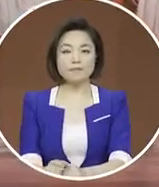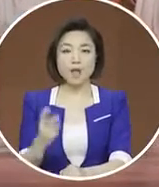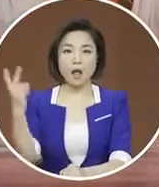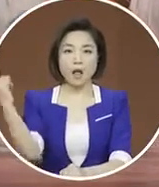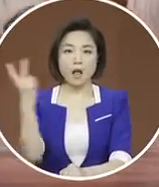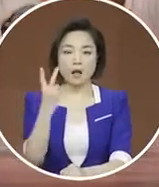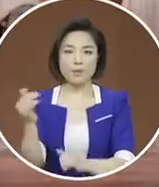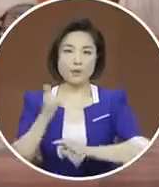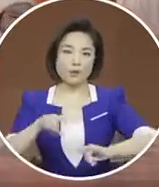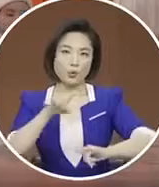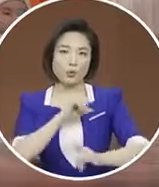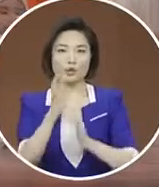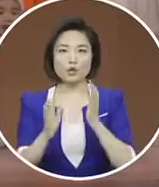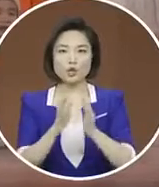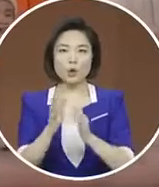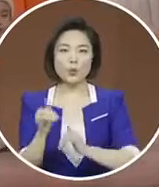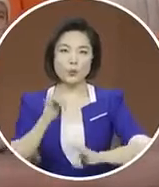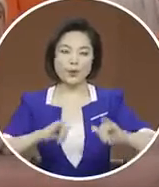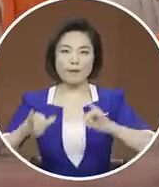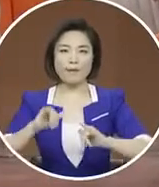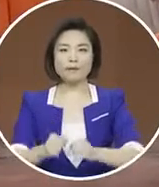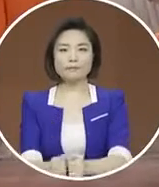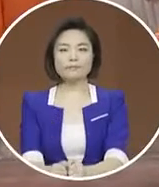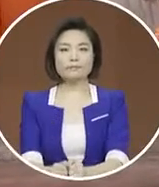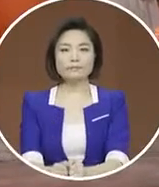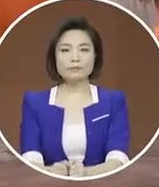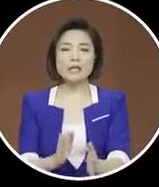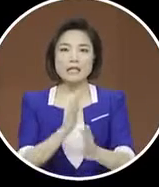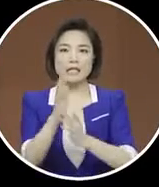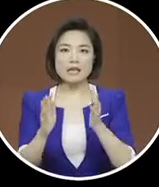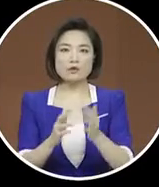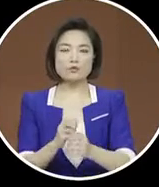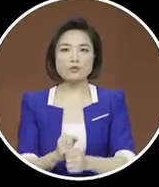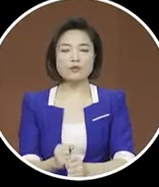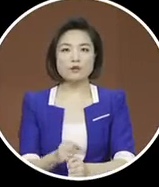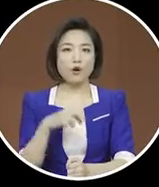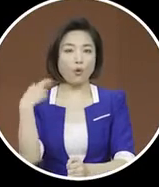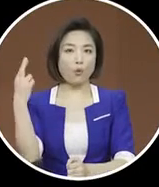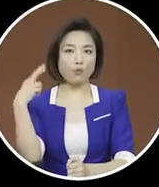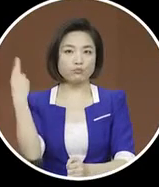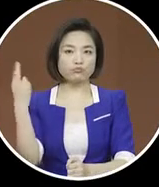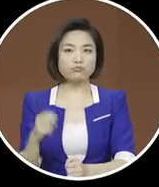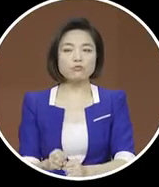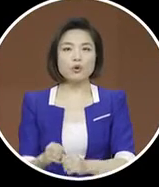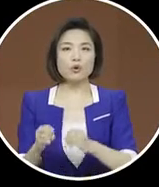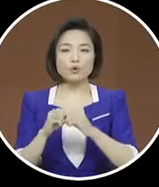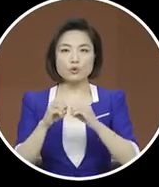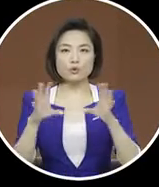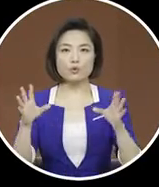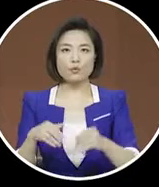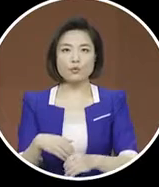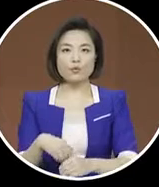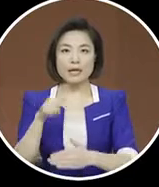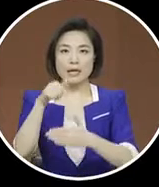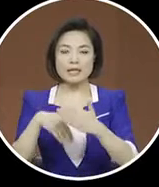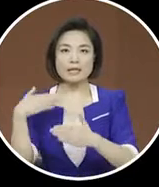200多名演员用手语进行表演，讲述一个个动人故事，抒发一捧捧深情真